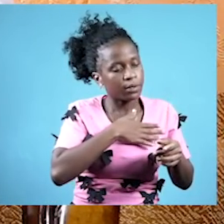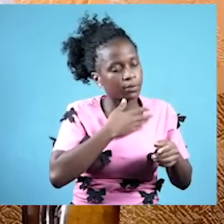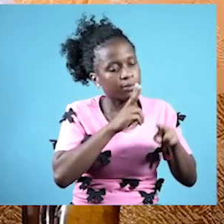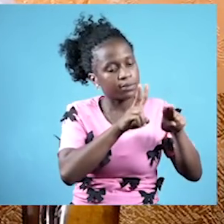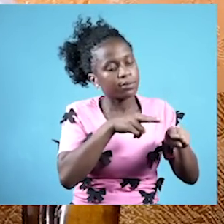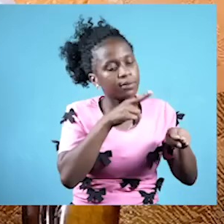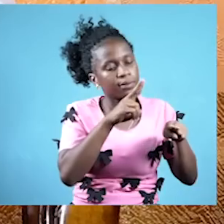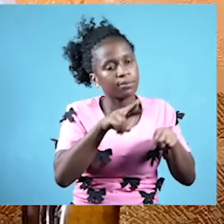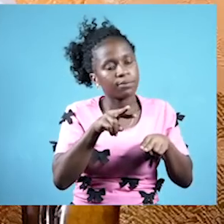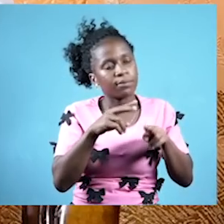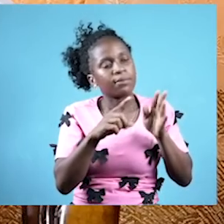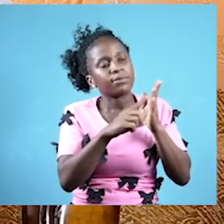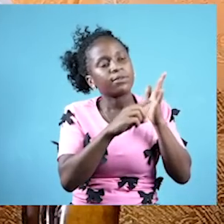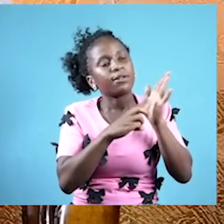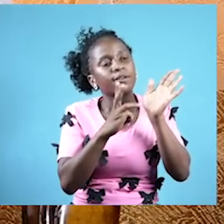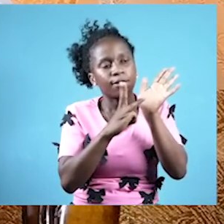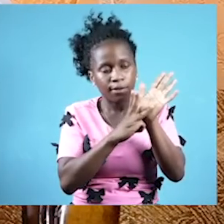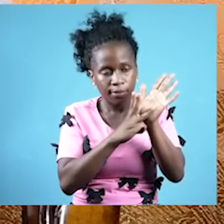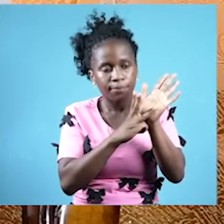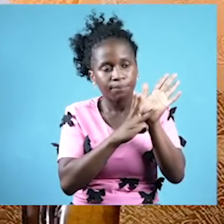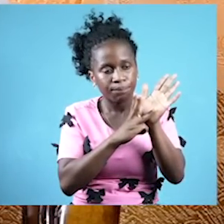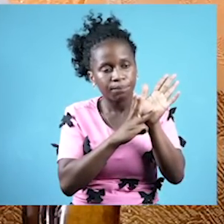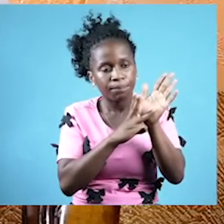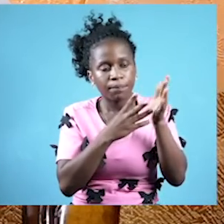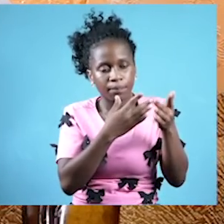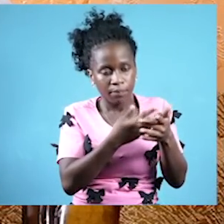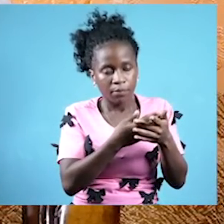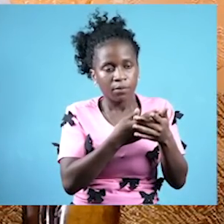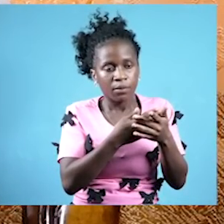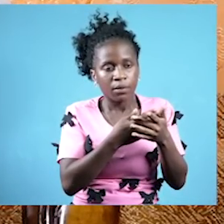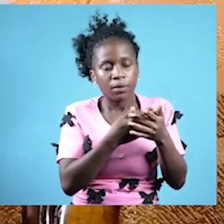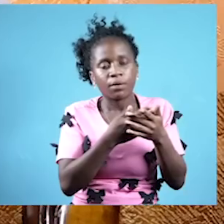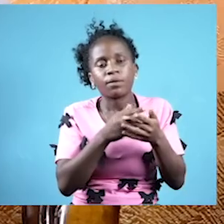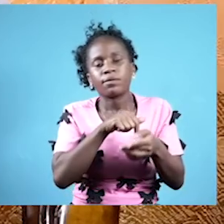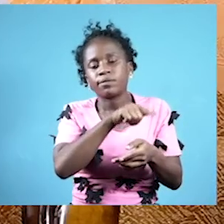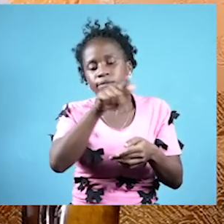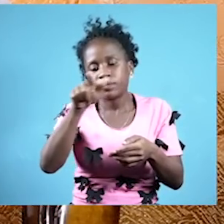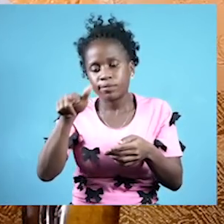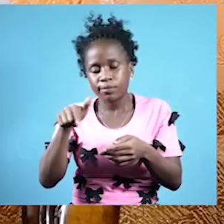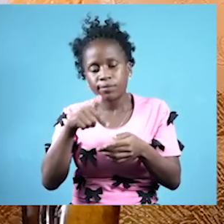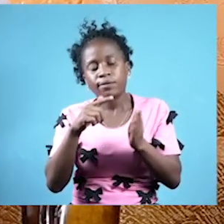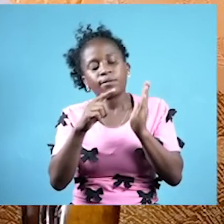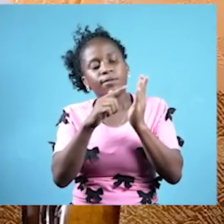sisi baada ya kesi ile kutolewa, kuondolewa kama nilivyokuambia,